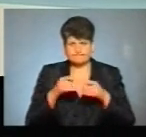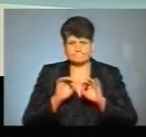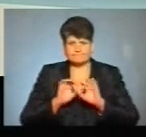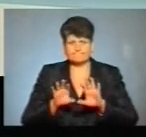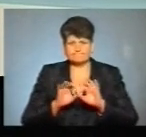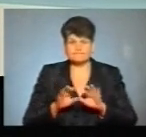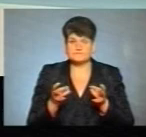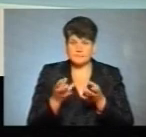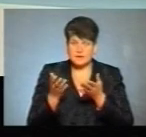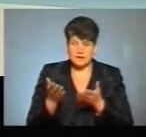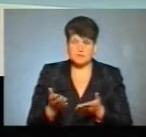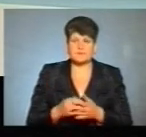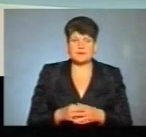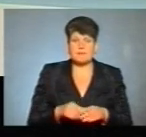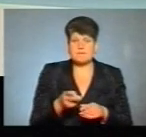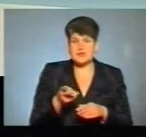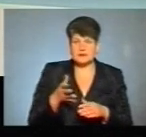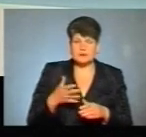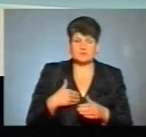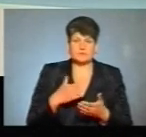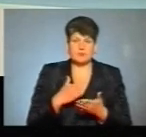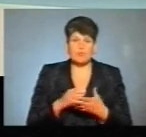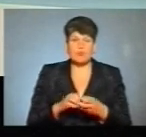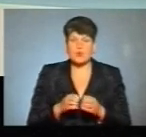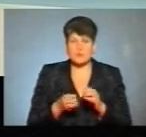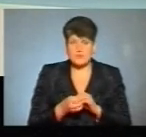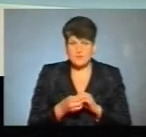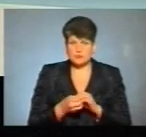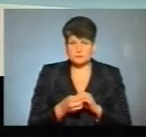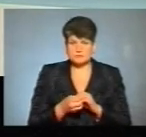побільше висвітлювати. Так? І паралельно ми стикнулися з проблемою,